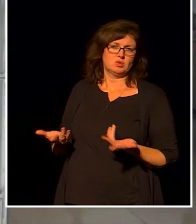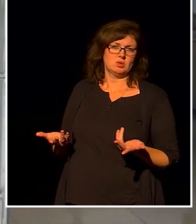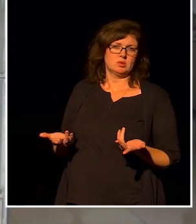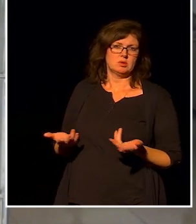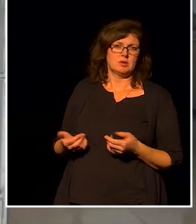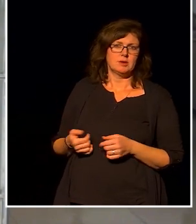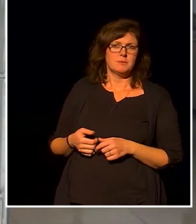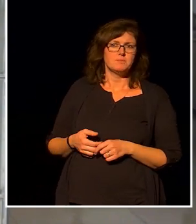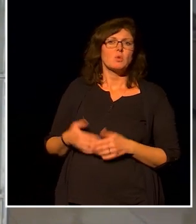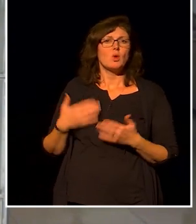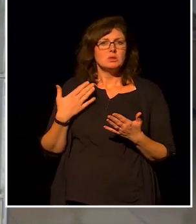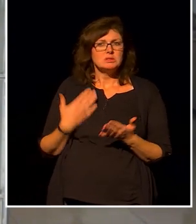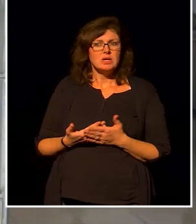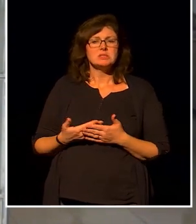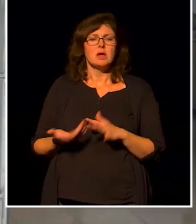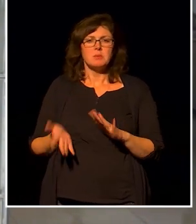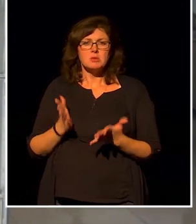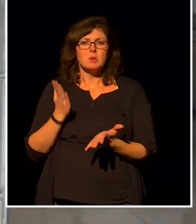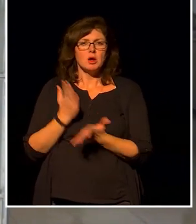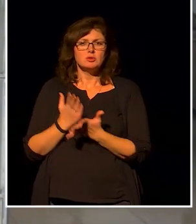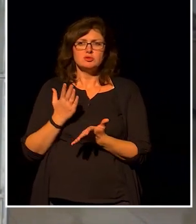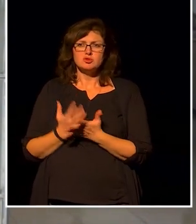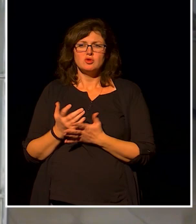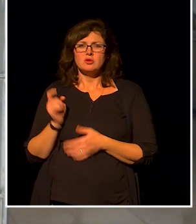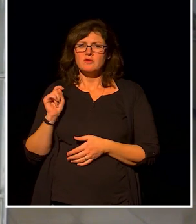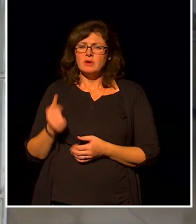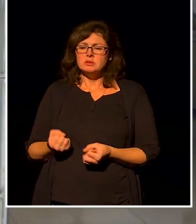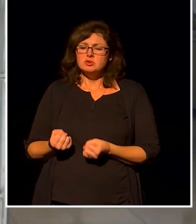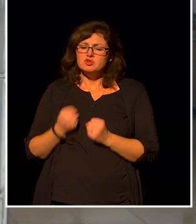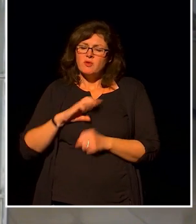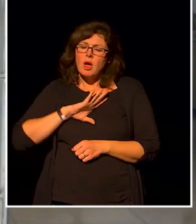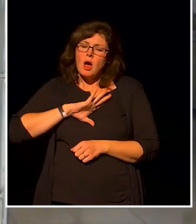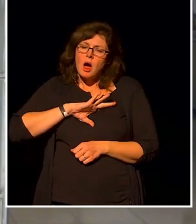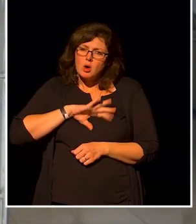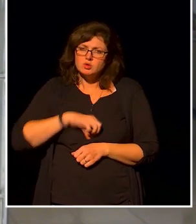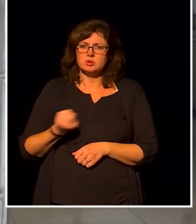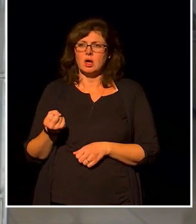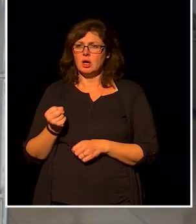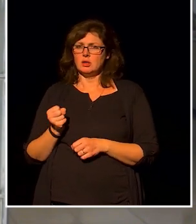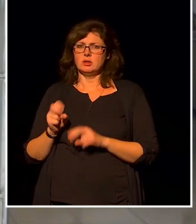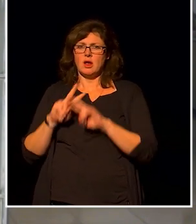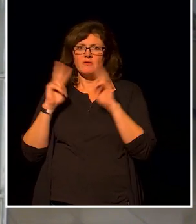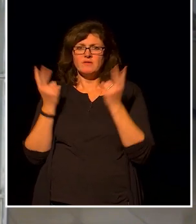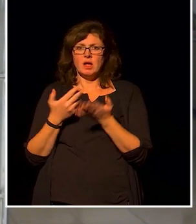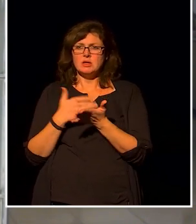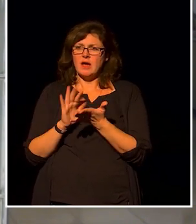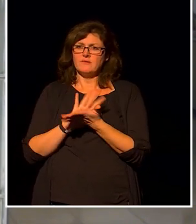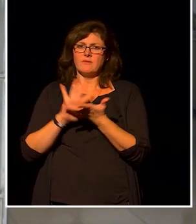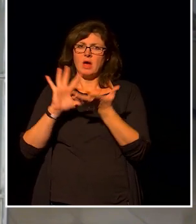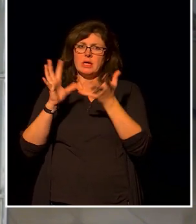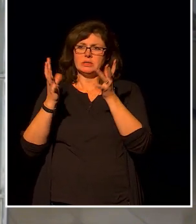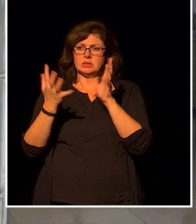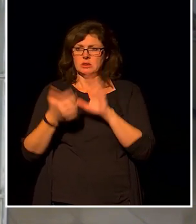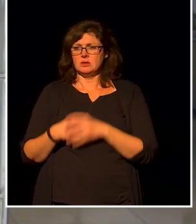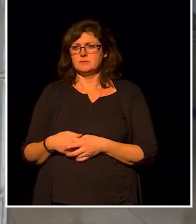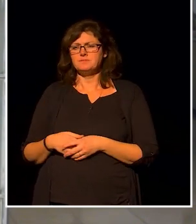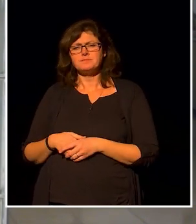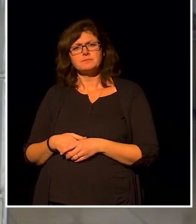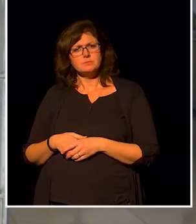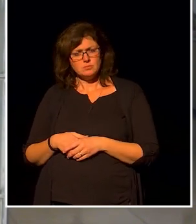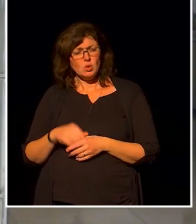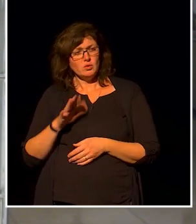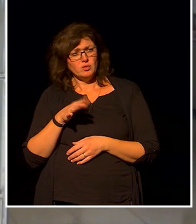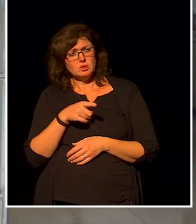das ist manchmal fast schwer zu ertragen und auszuhalten. Würdest du sagen, dass